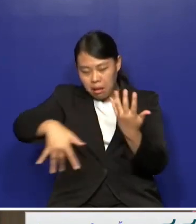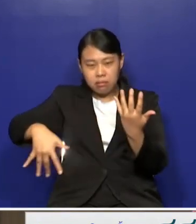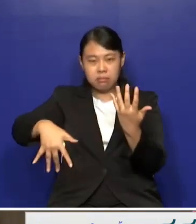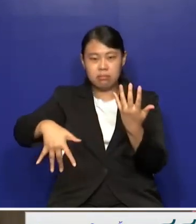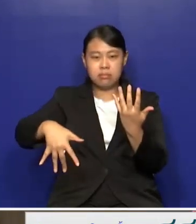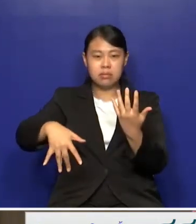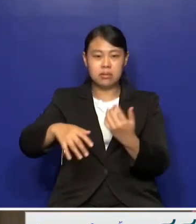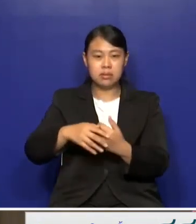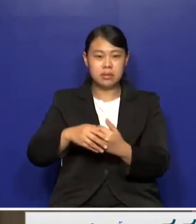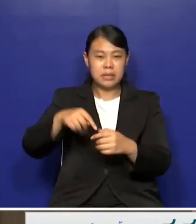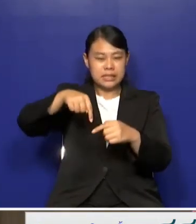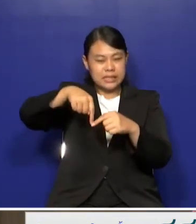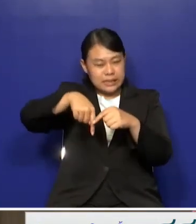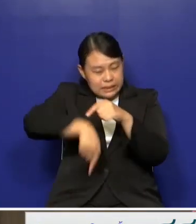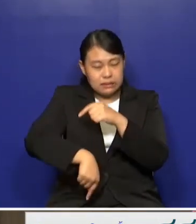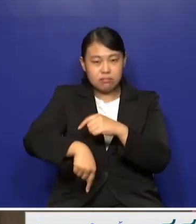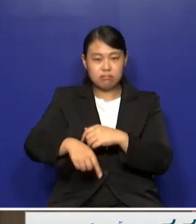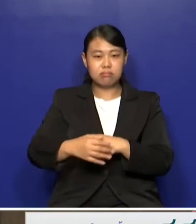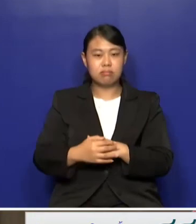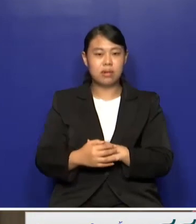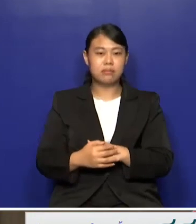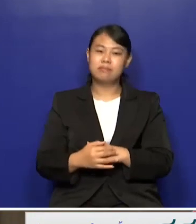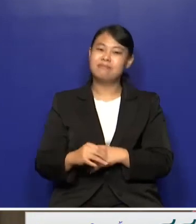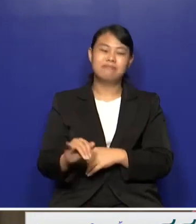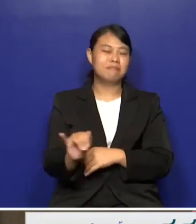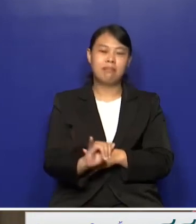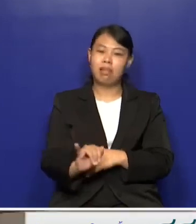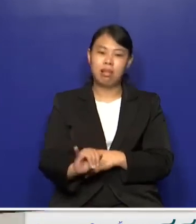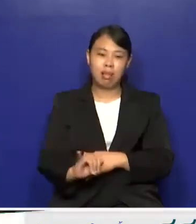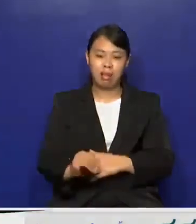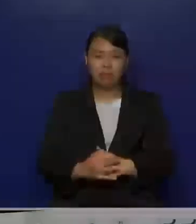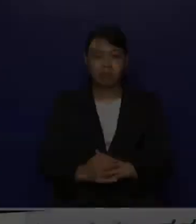้ว จม แล้ว ยง จะ เยียบ ต่อ อก อัี้ แปล อย่างนั ขอ ใจ แลว ครั เชือน นง ครับ